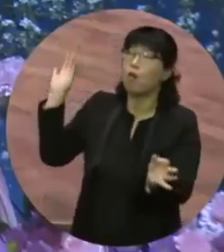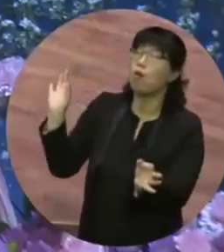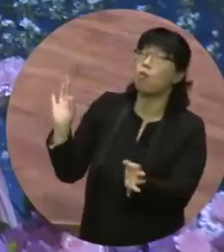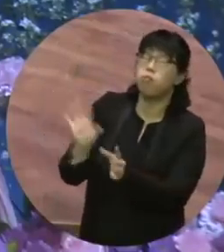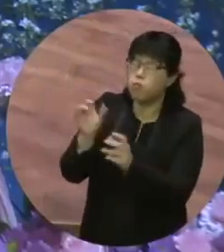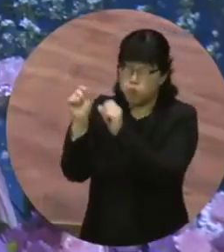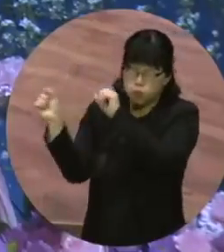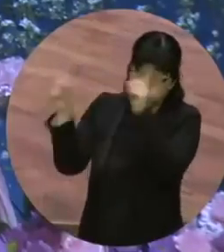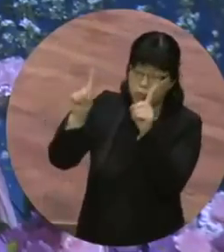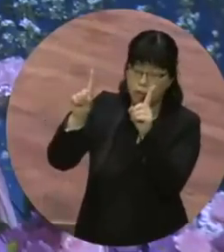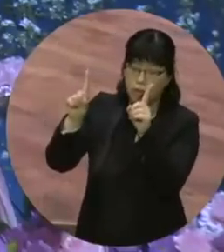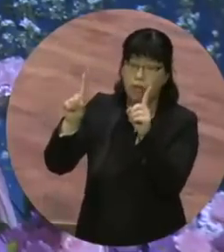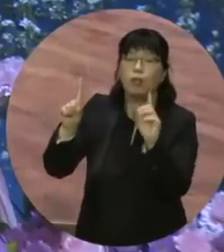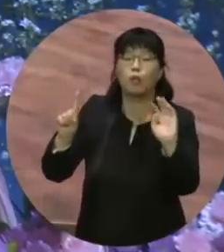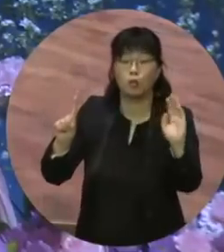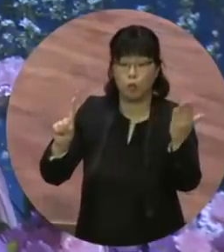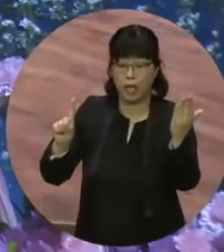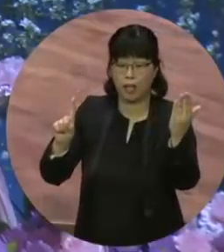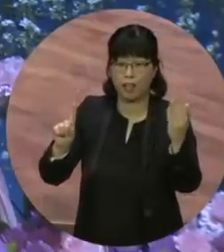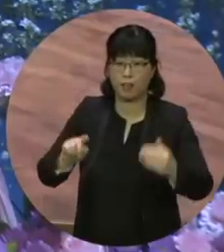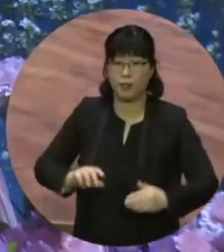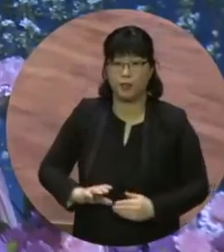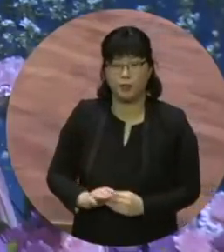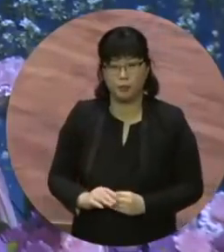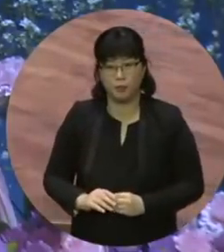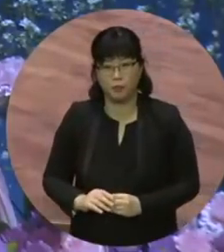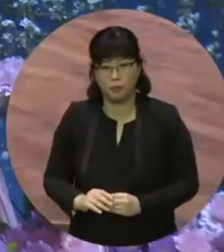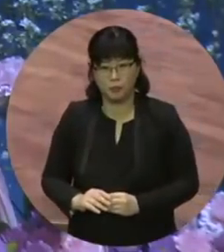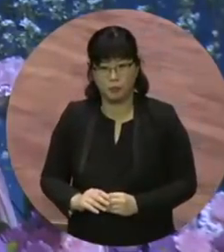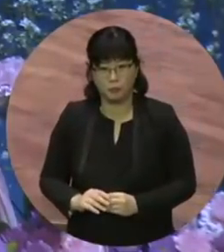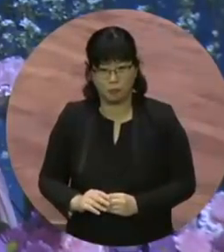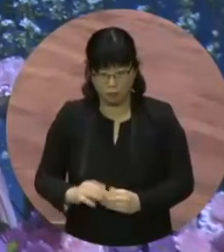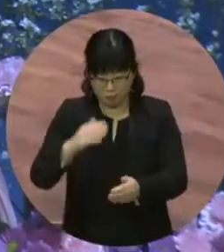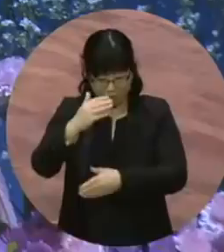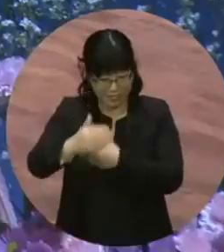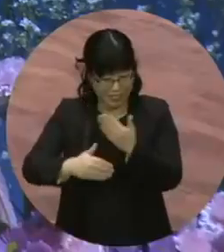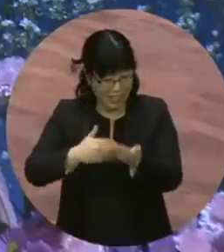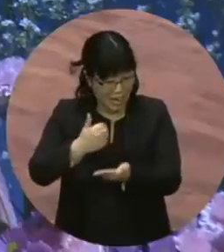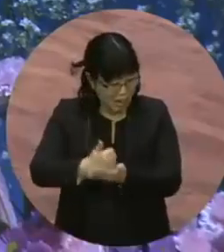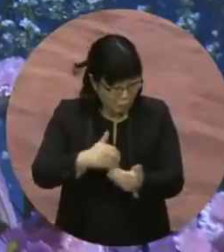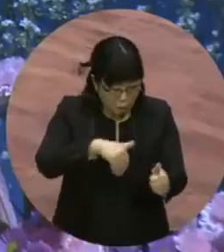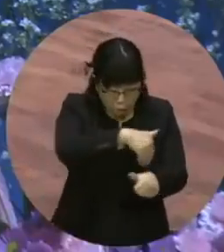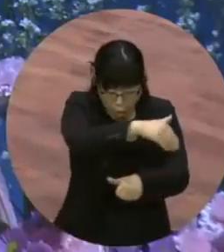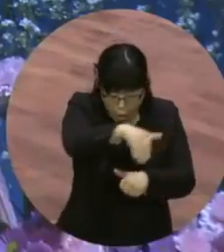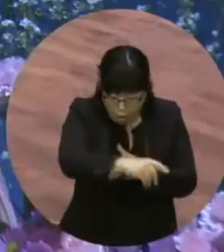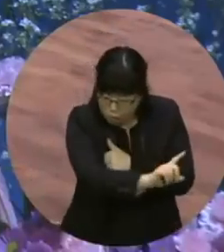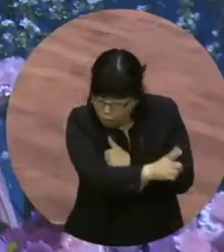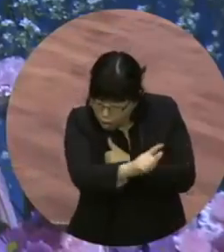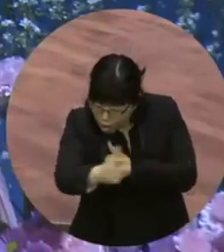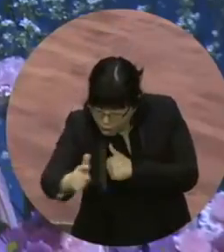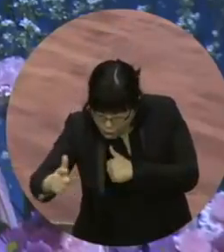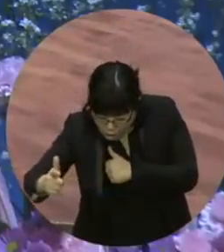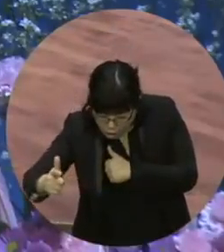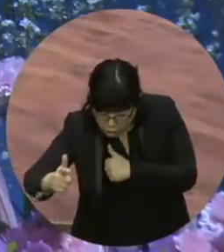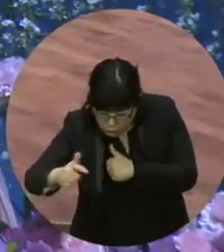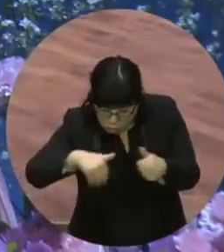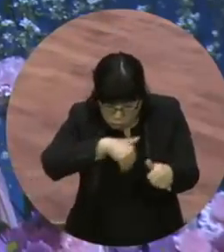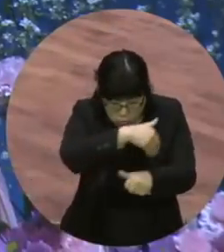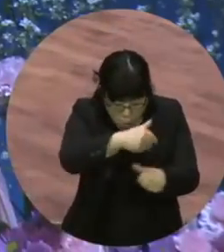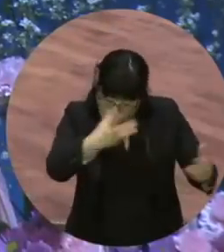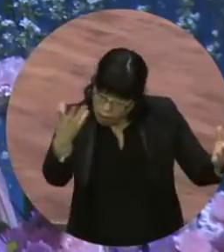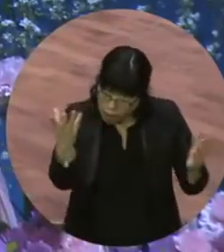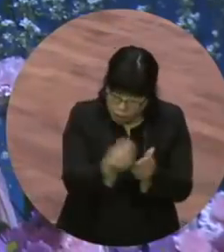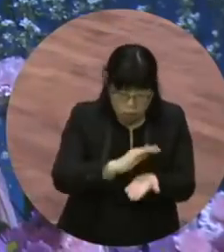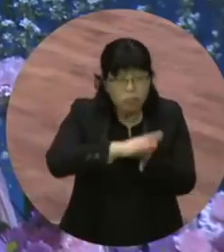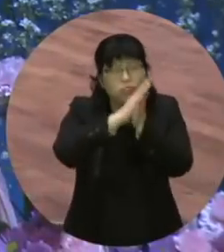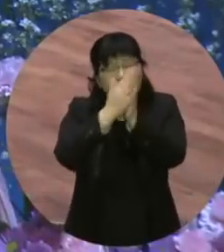하나님께서는요, 모든 상황을 어떻게 해요? 반전시키십니다. 완전히 바꿔버려요.